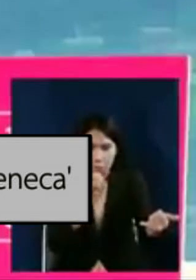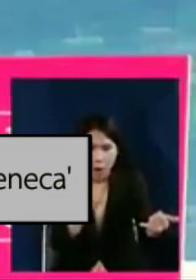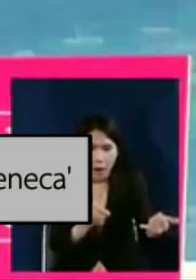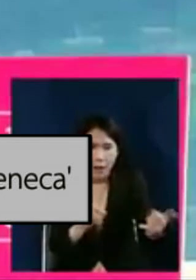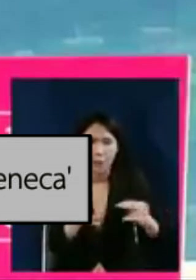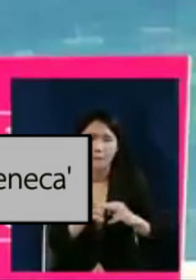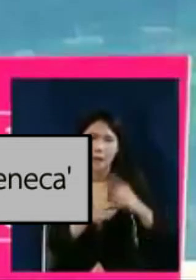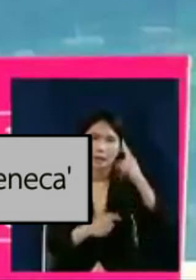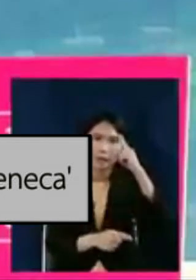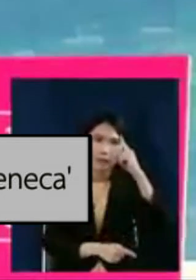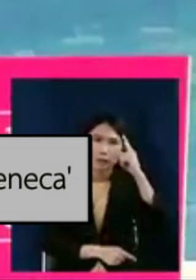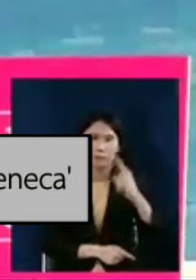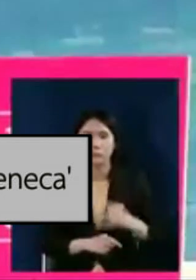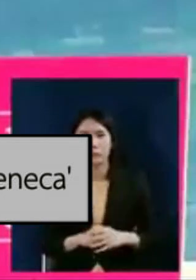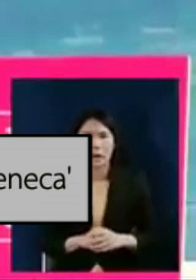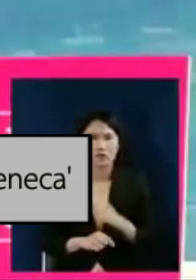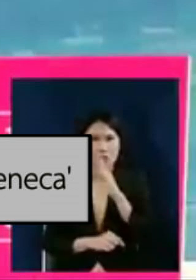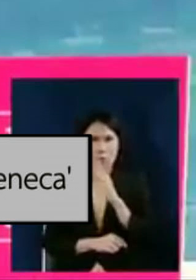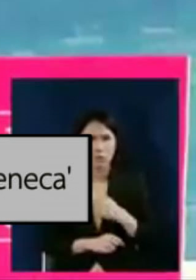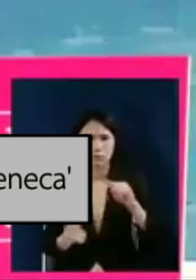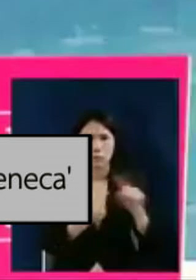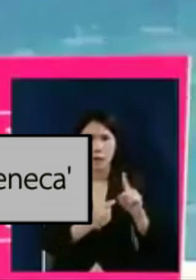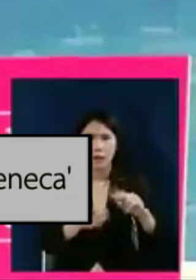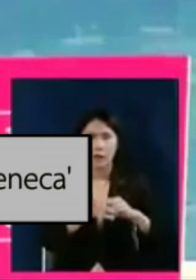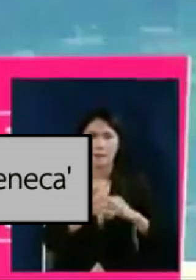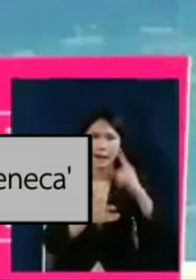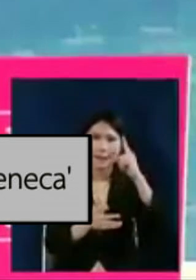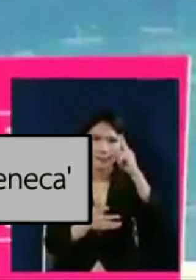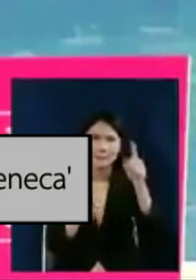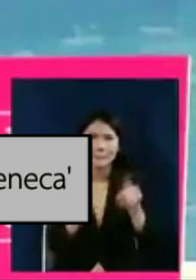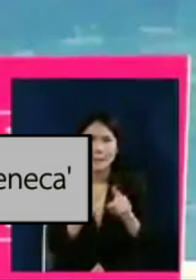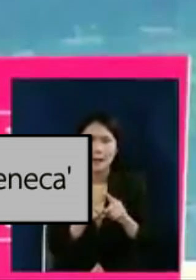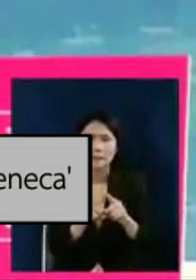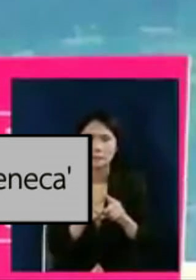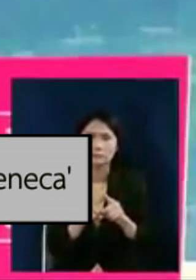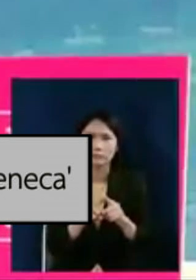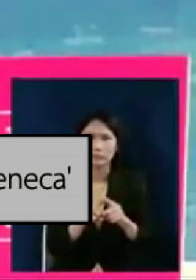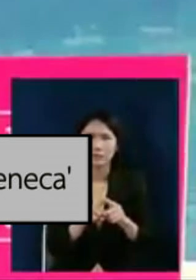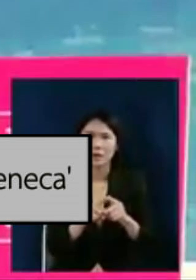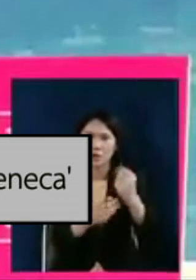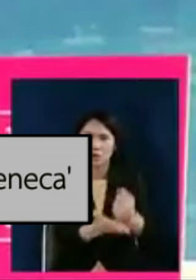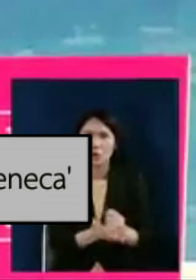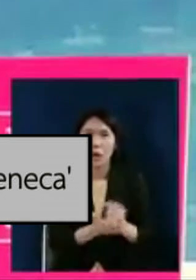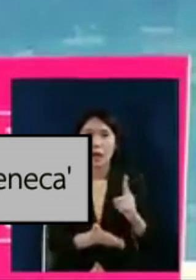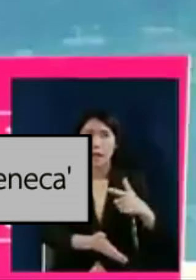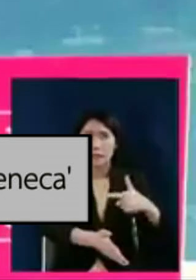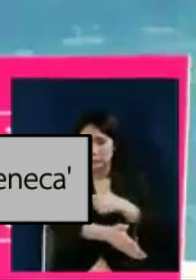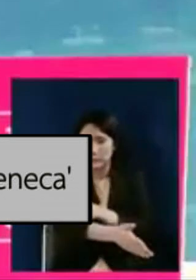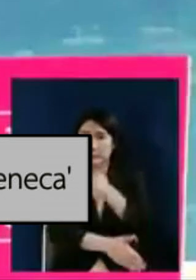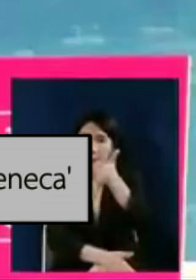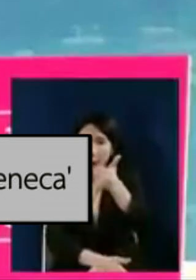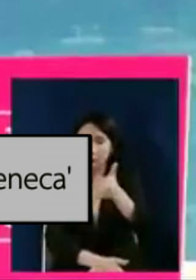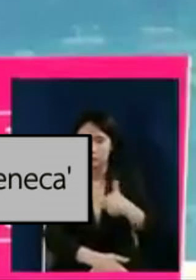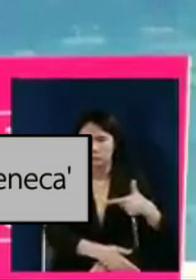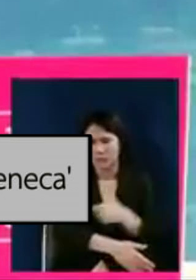พึงประสงค์นะครับที่บอกว่าอาการไหม้จึงประสงค์เพราะว่าอาการนี้อาจจะเกิดจากBagซีนก็ได้ไม่เกิดจาก